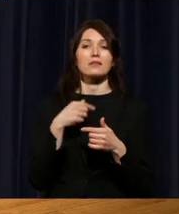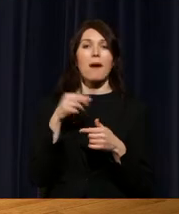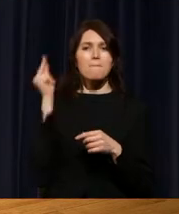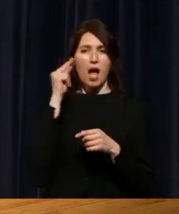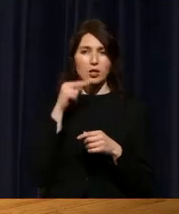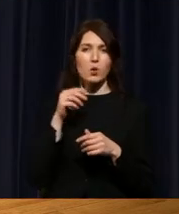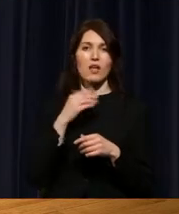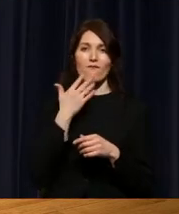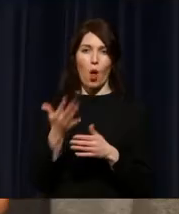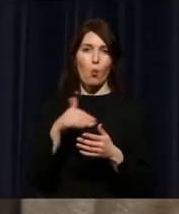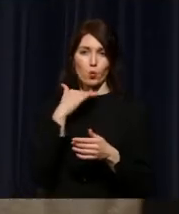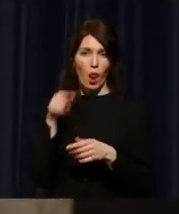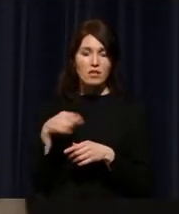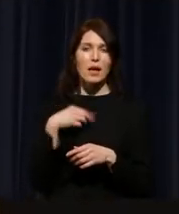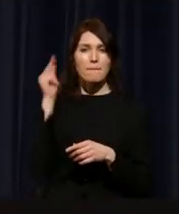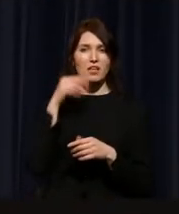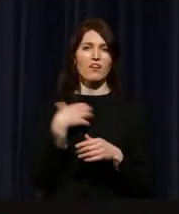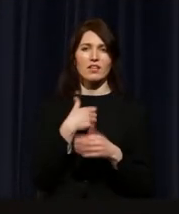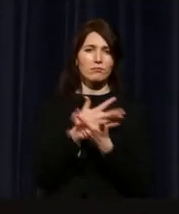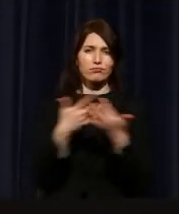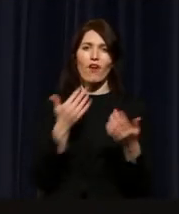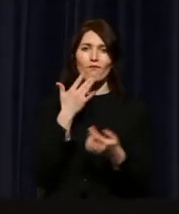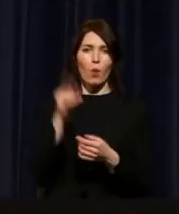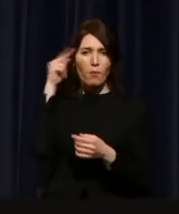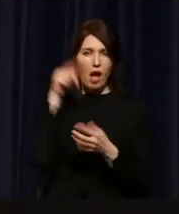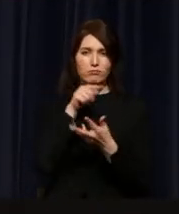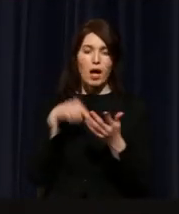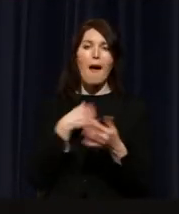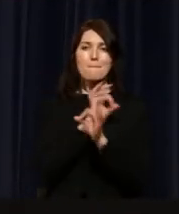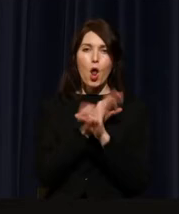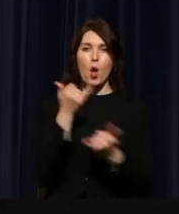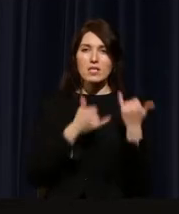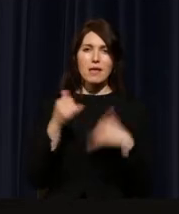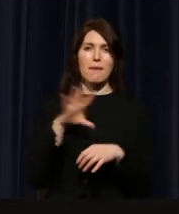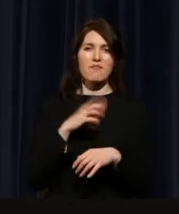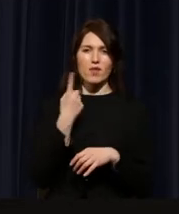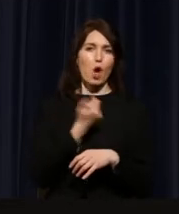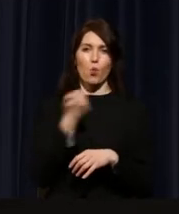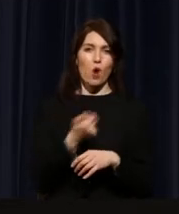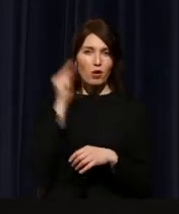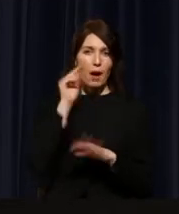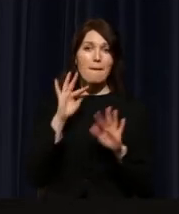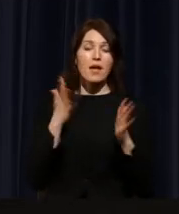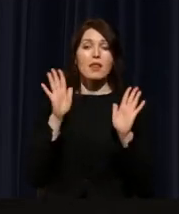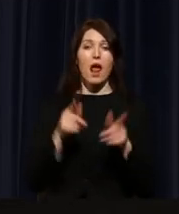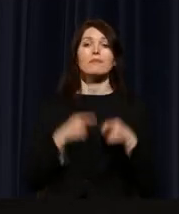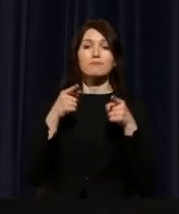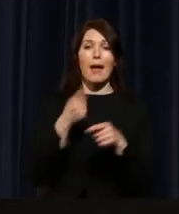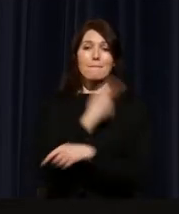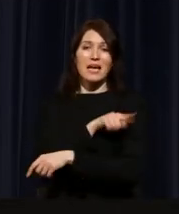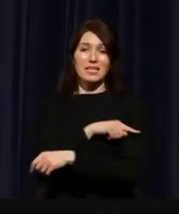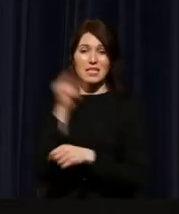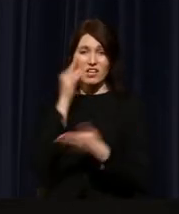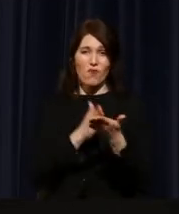klasē, mācījos klasē, kur bija jāmācās ļoti daudz valodas, un man bioloģija ķīmija bija gadu, bet lai tiktu medicīnas